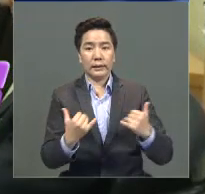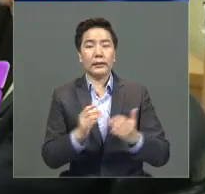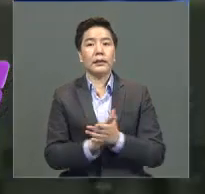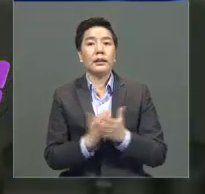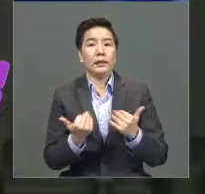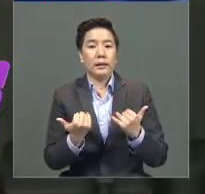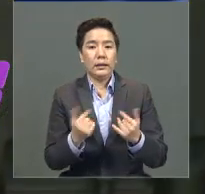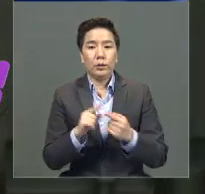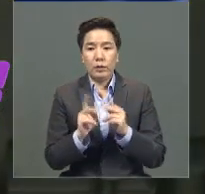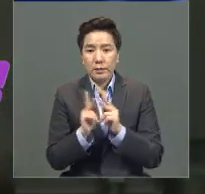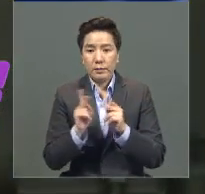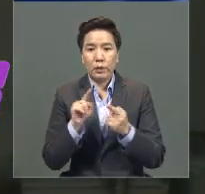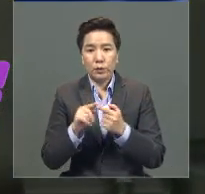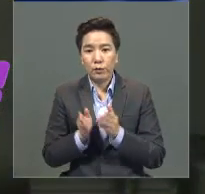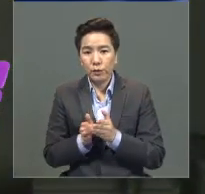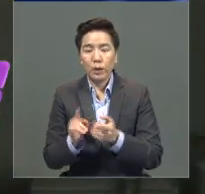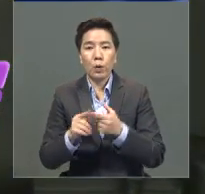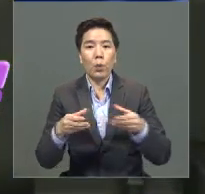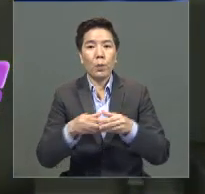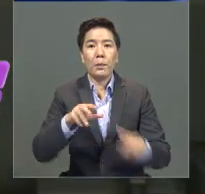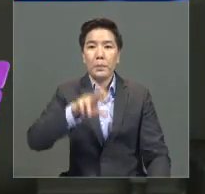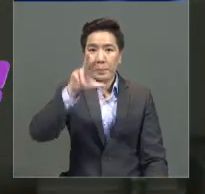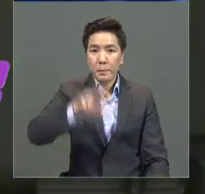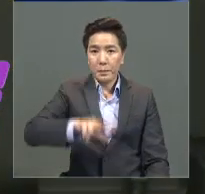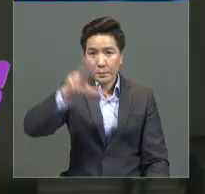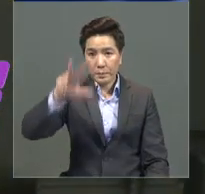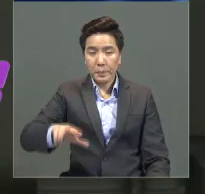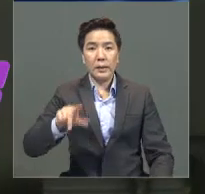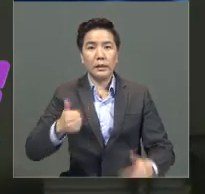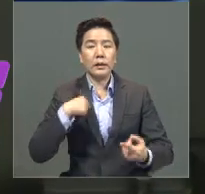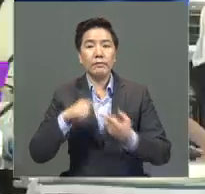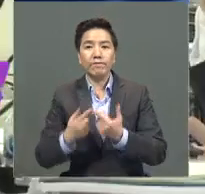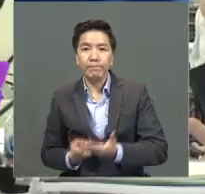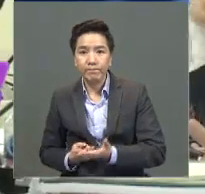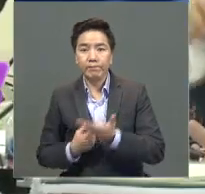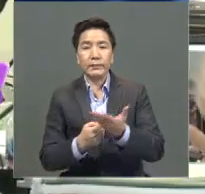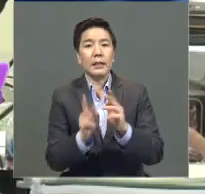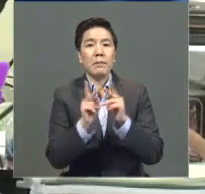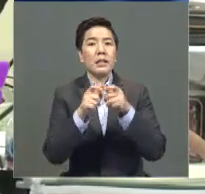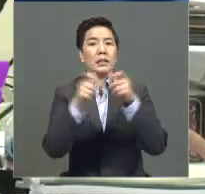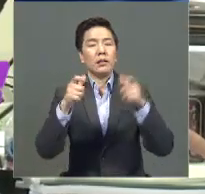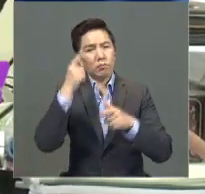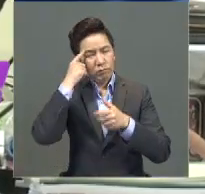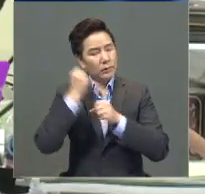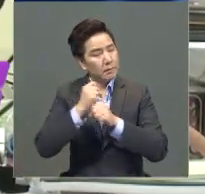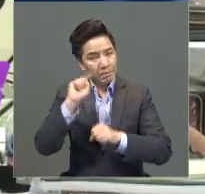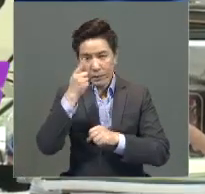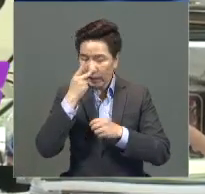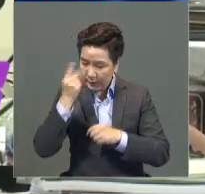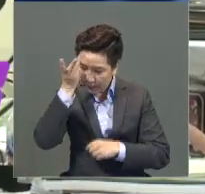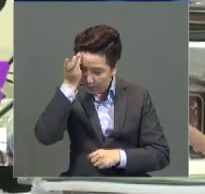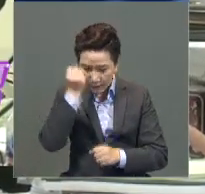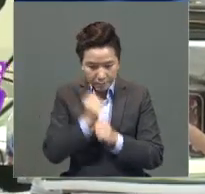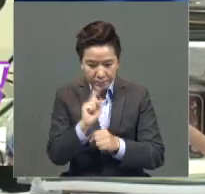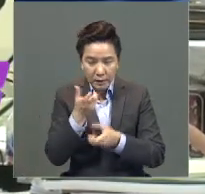โดยนานๆของกรรมาธิการจากฟ้าฝั่งของพรรคเพื่อไทยอย่างคุณยุทธพงศ์จรัสเสถียรจะเสนอให้กรรมาธิการชุดใหญ่ทวนเรื่องนี้นะครับ